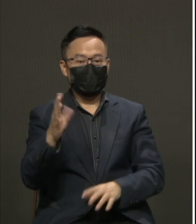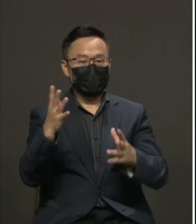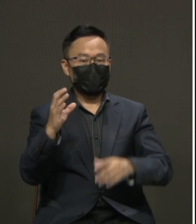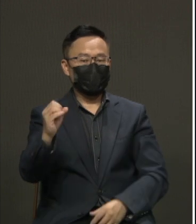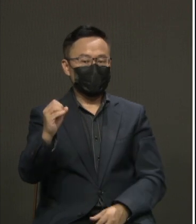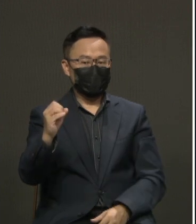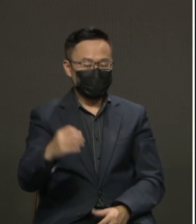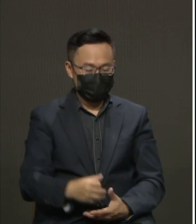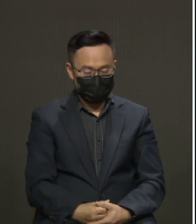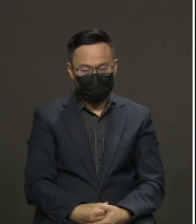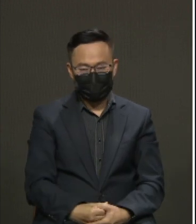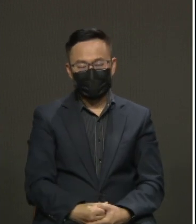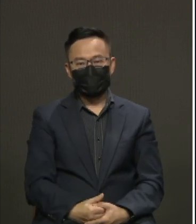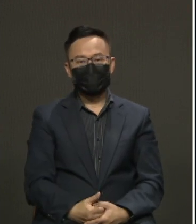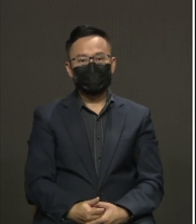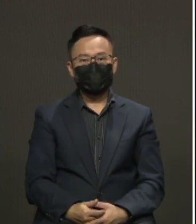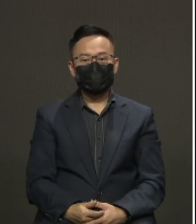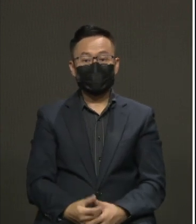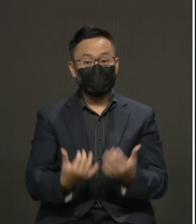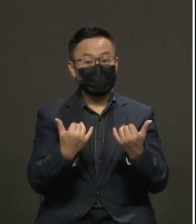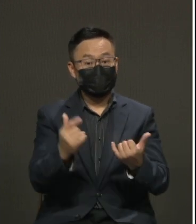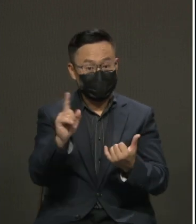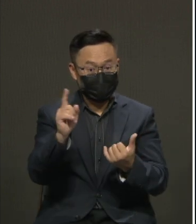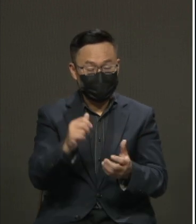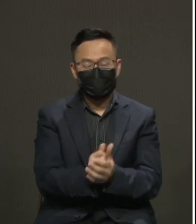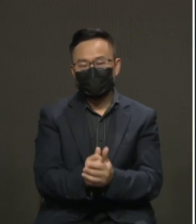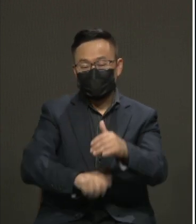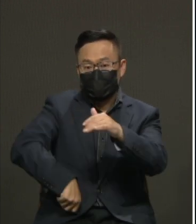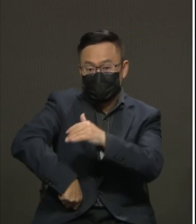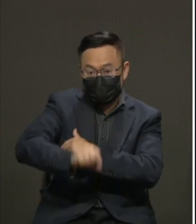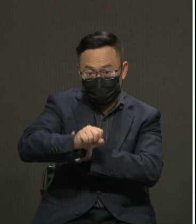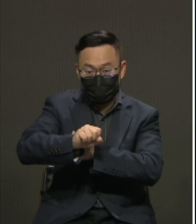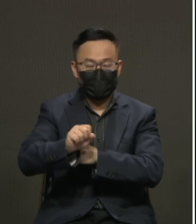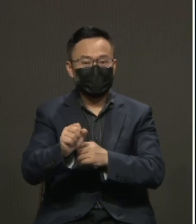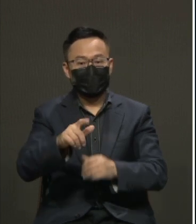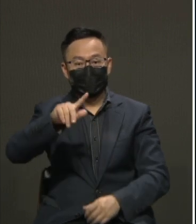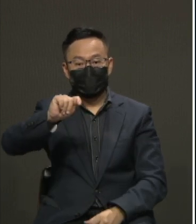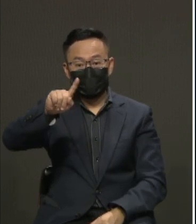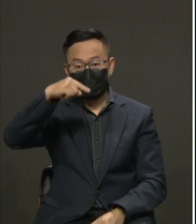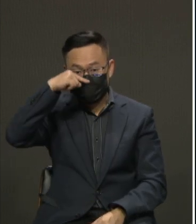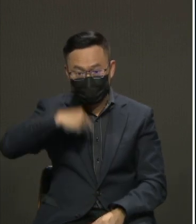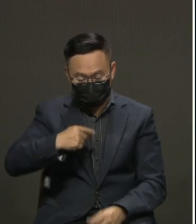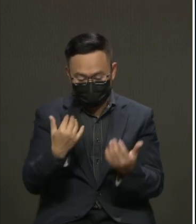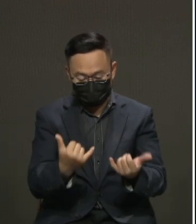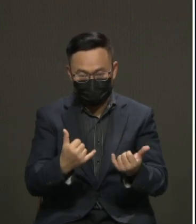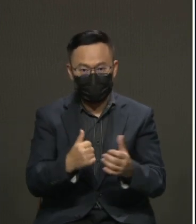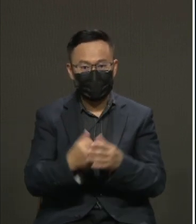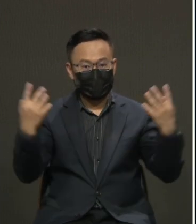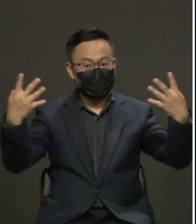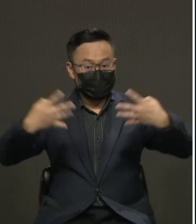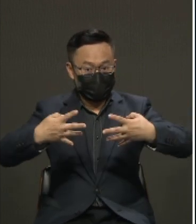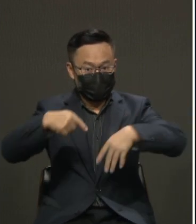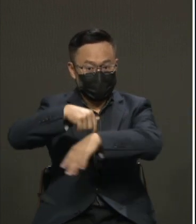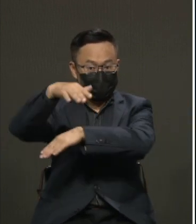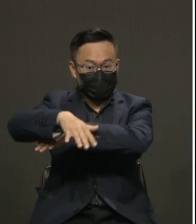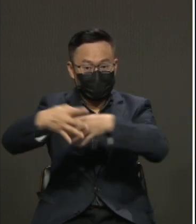กันทีนี้ค่ะขยับมาดูสำหรับโปรแกรมศึกฟุตบอลรีโวไทยลีกเย็นนี้กันหน่อยมีเตะกันทั้งหมด4คู่ด้ว